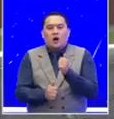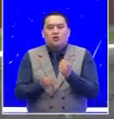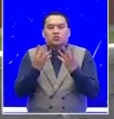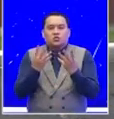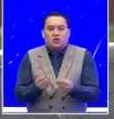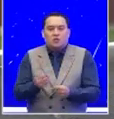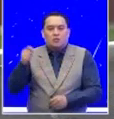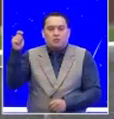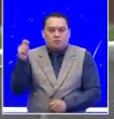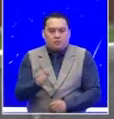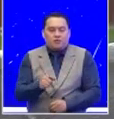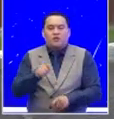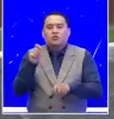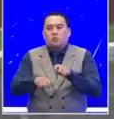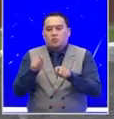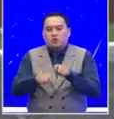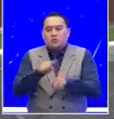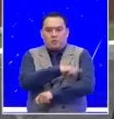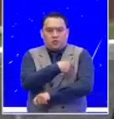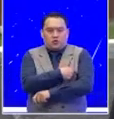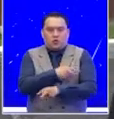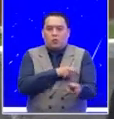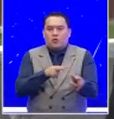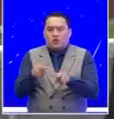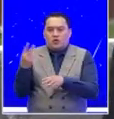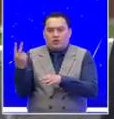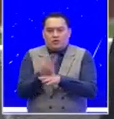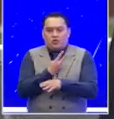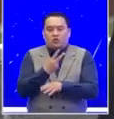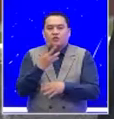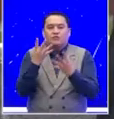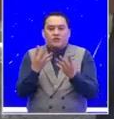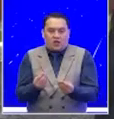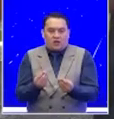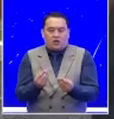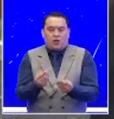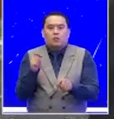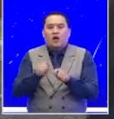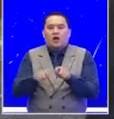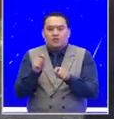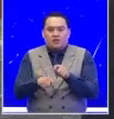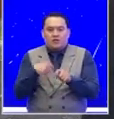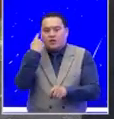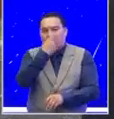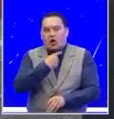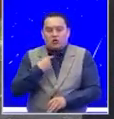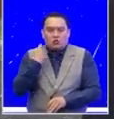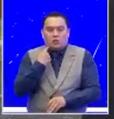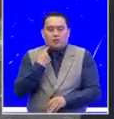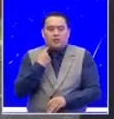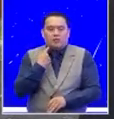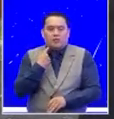пассажирами проводится медицинское наблюдение двукратно в день, то есть их осматривают на наличие